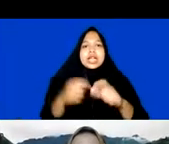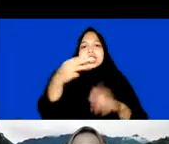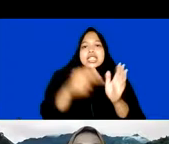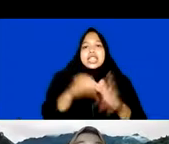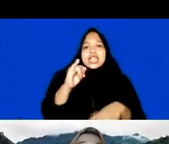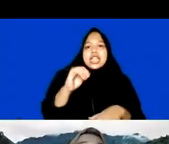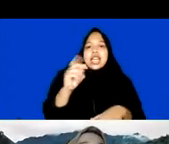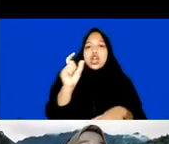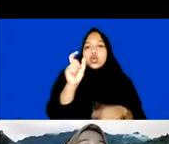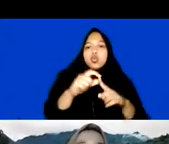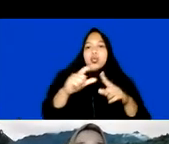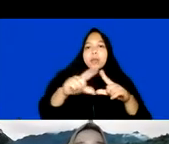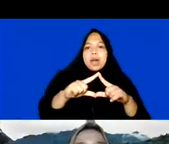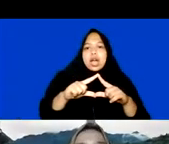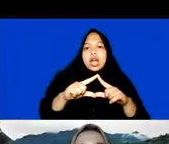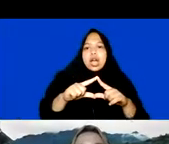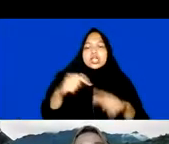sebenarnya. Baru dua karya.